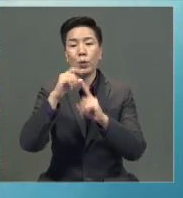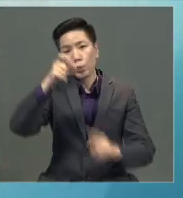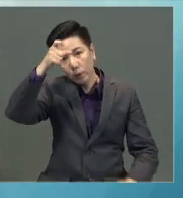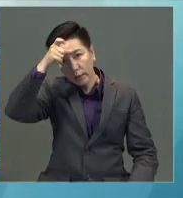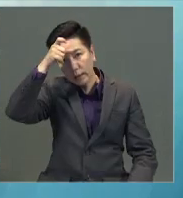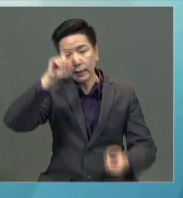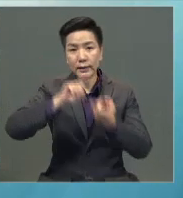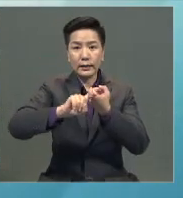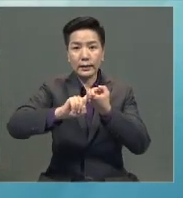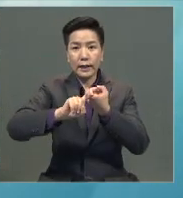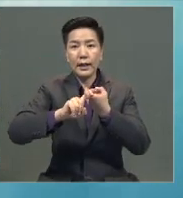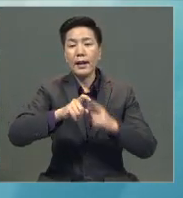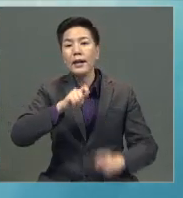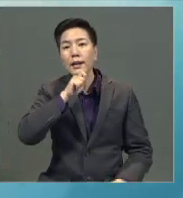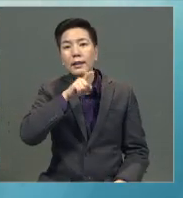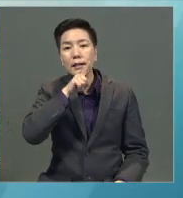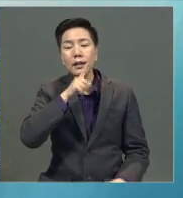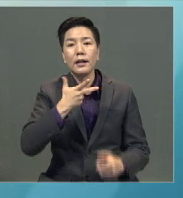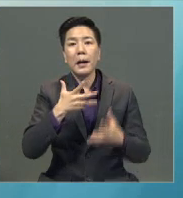จากอินเดียปากีสถานตุรกีรัสเซีย Qatar